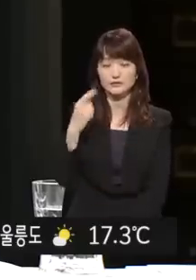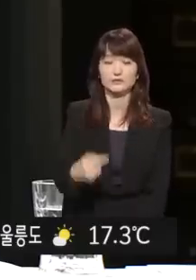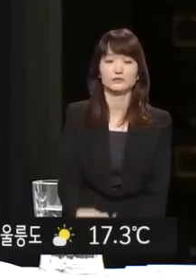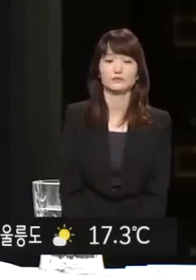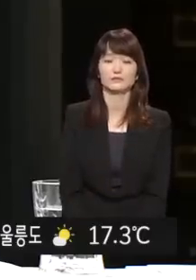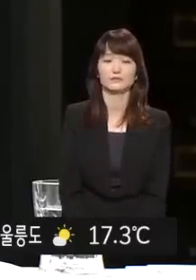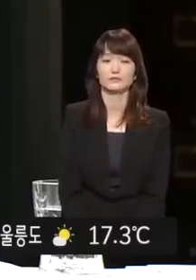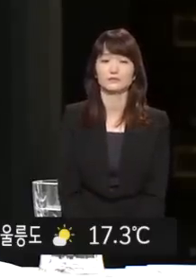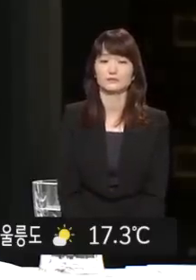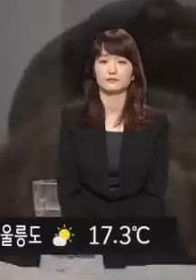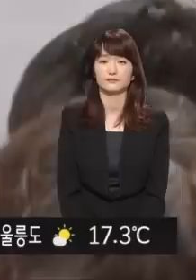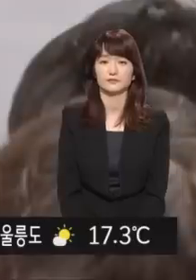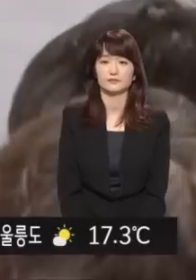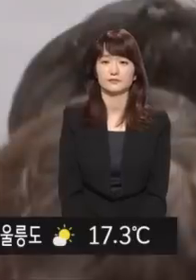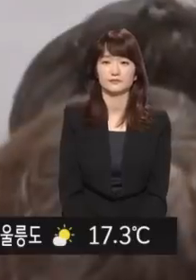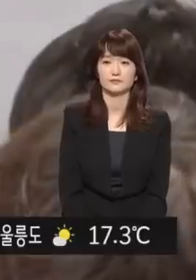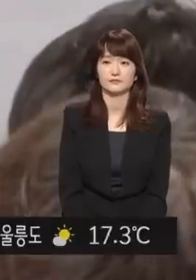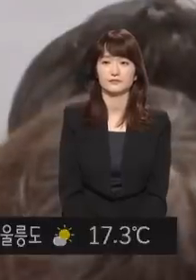한번 들어보시죠